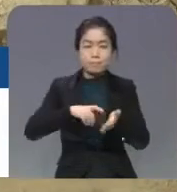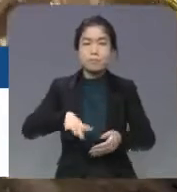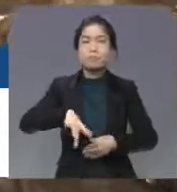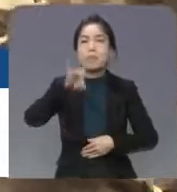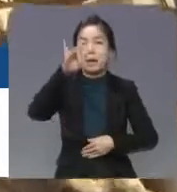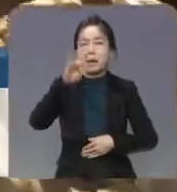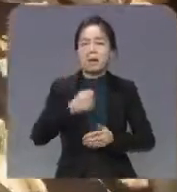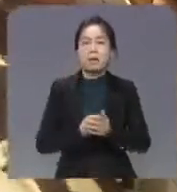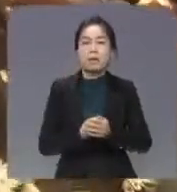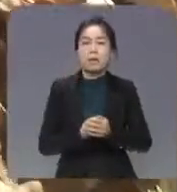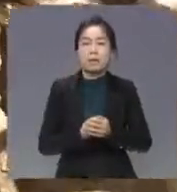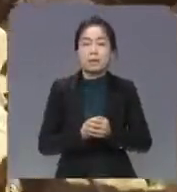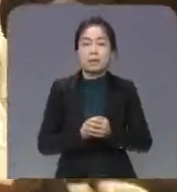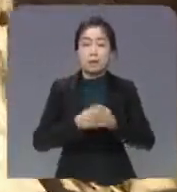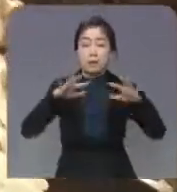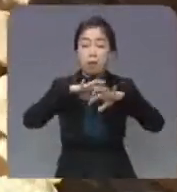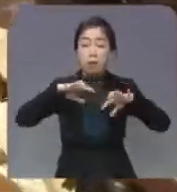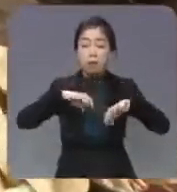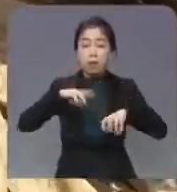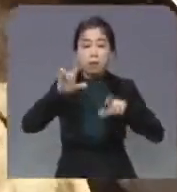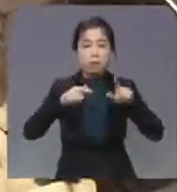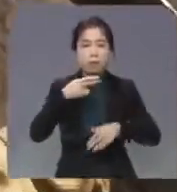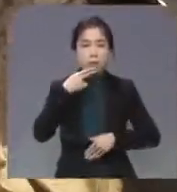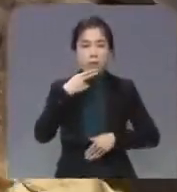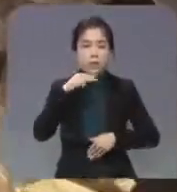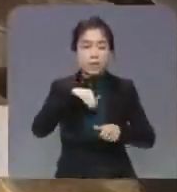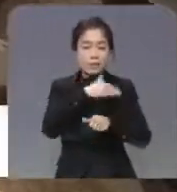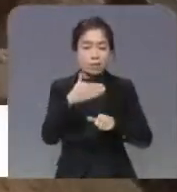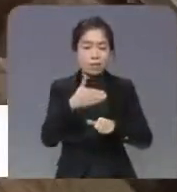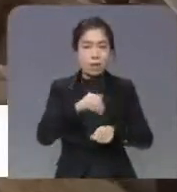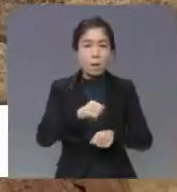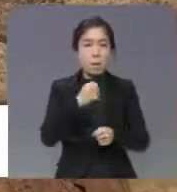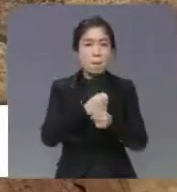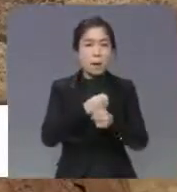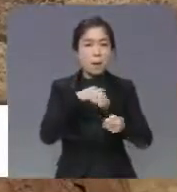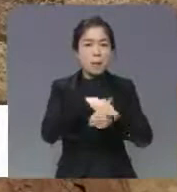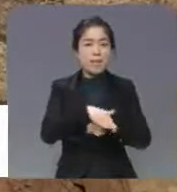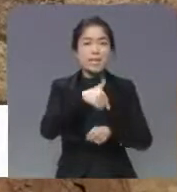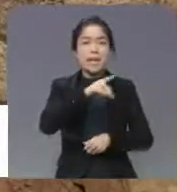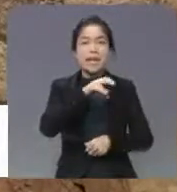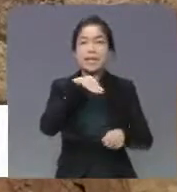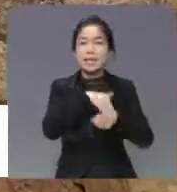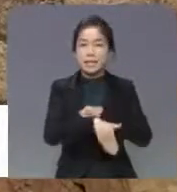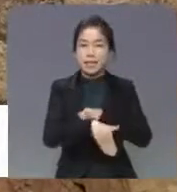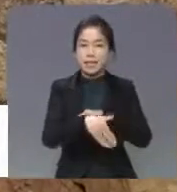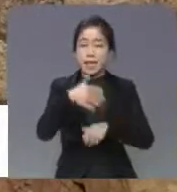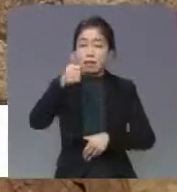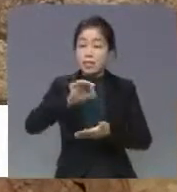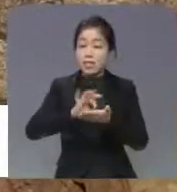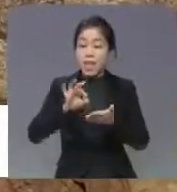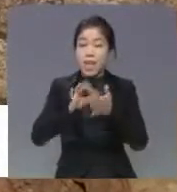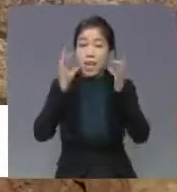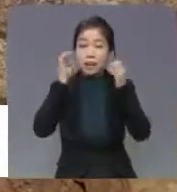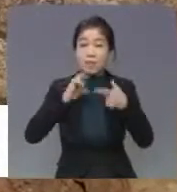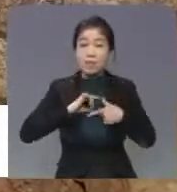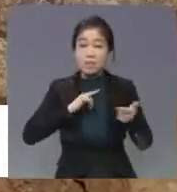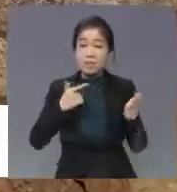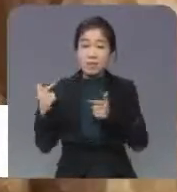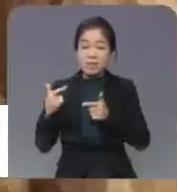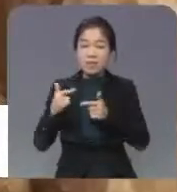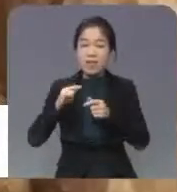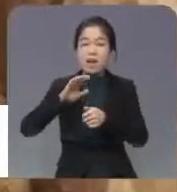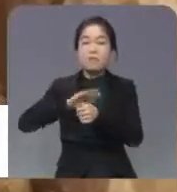최초의 애라고. 도굴 흔적이 없는 이 무덤은 축조 방식은 가야식이고 무덤 주인공이 사용한 장신구는 신라식인